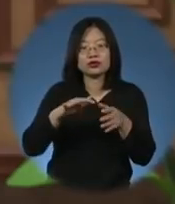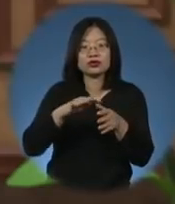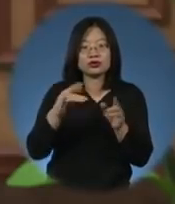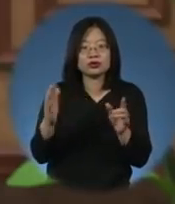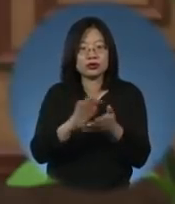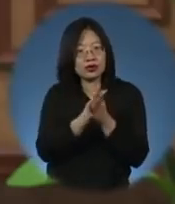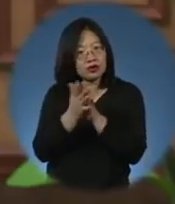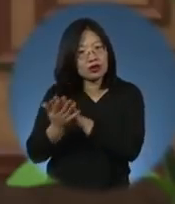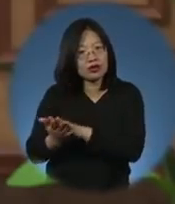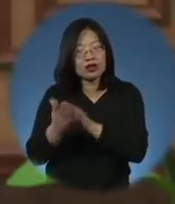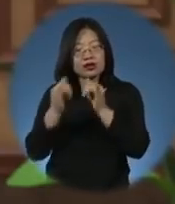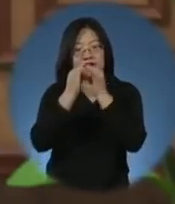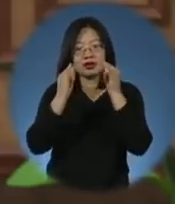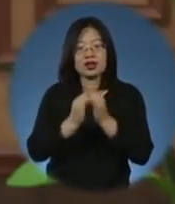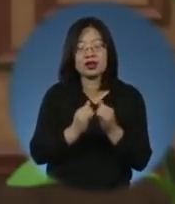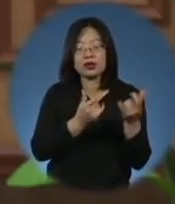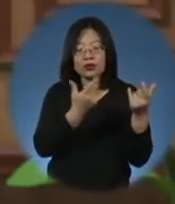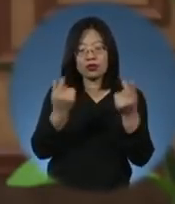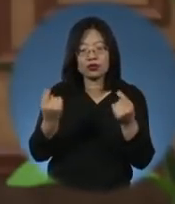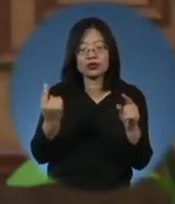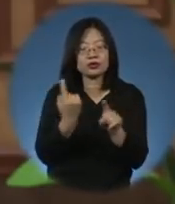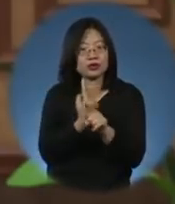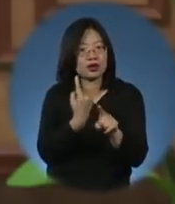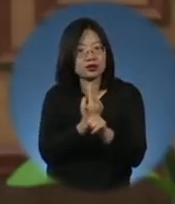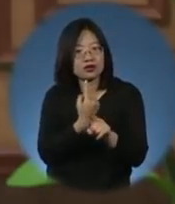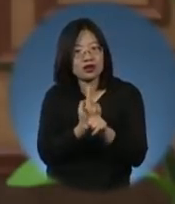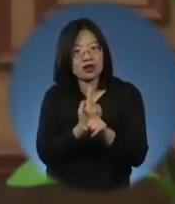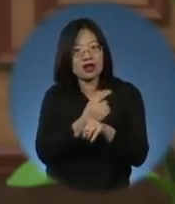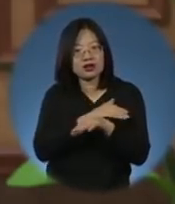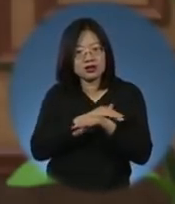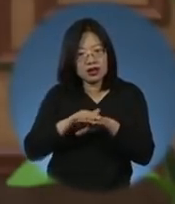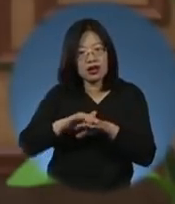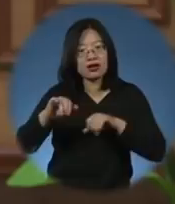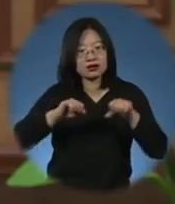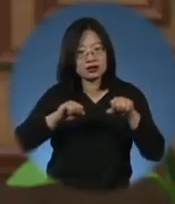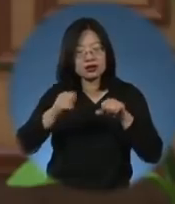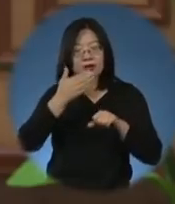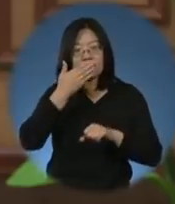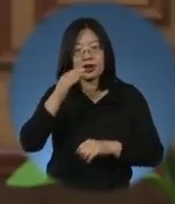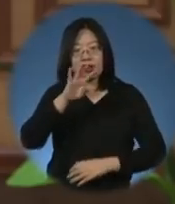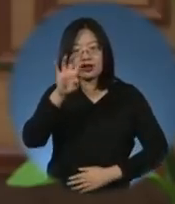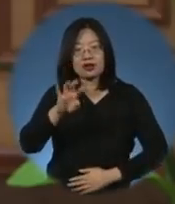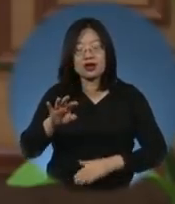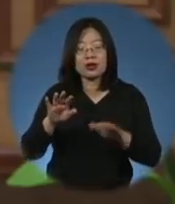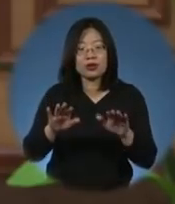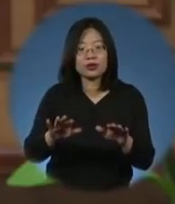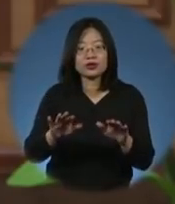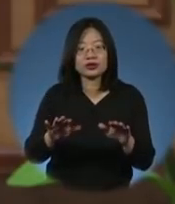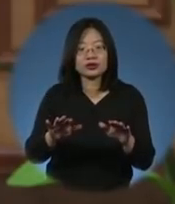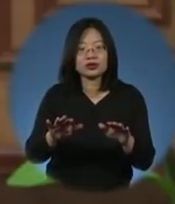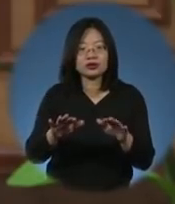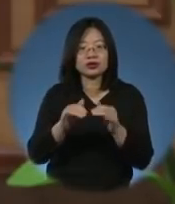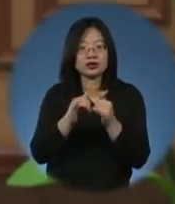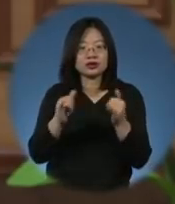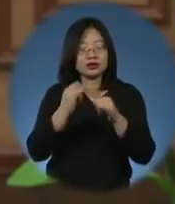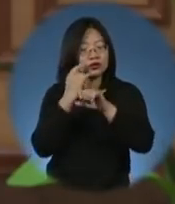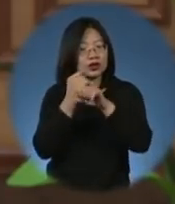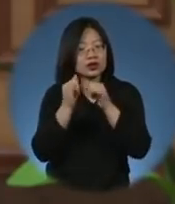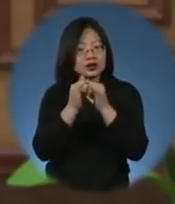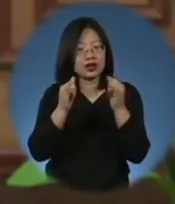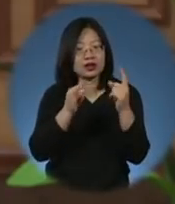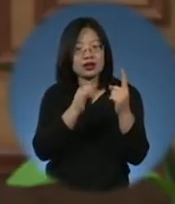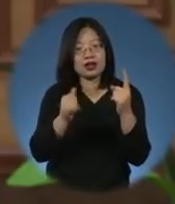사회의 모든 게 바뀌어야 합니다. 제대로 우리가 대처하고 있을까요? 그래서 오늘 손꼽히는 인구학자 한